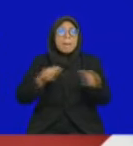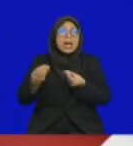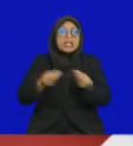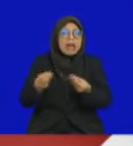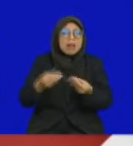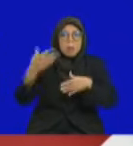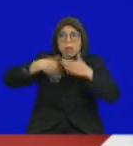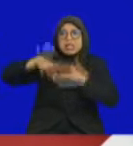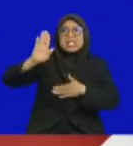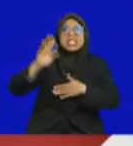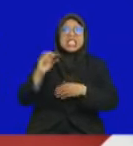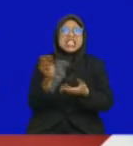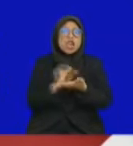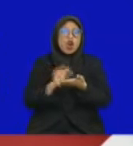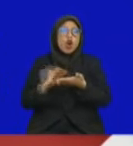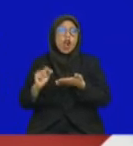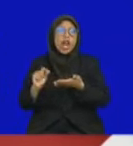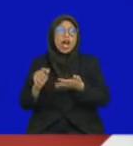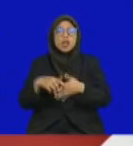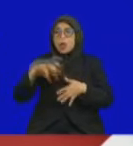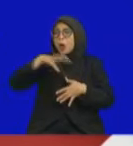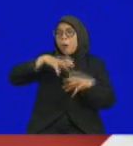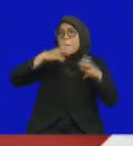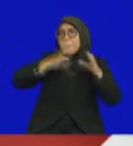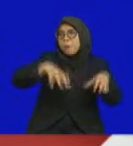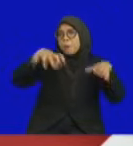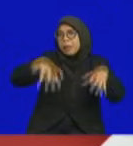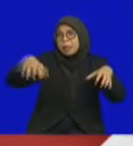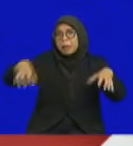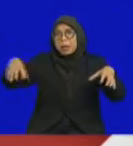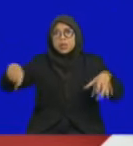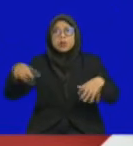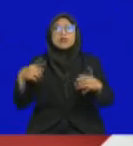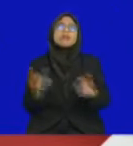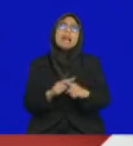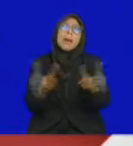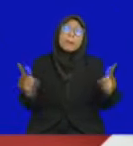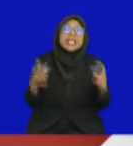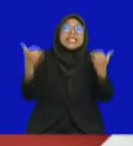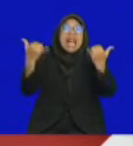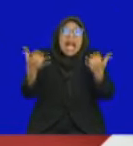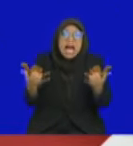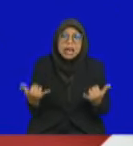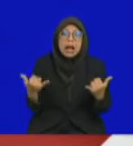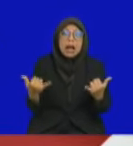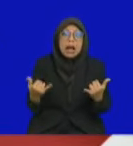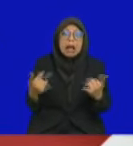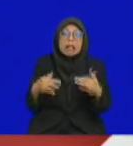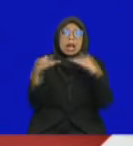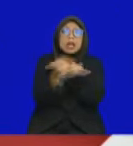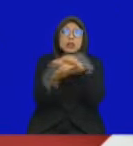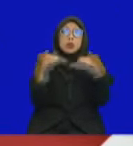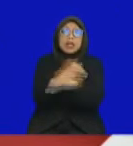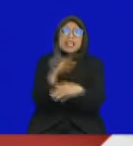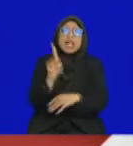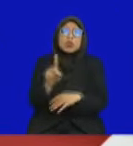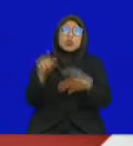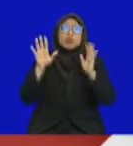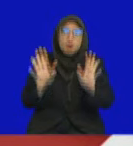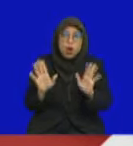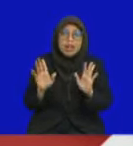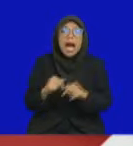sekolah demikian di pulau-pulau itu yang terjadi adalah saat ini angkutan itu hanya untuk satu yaitu angkutan